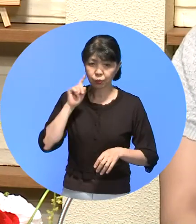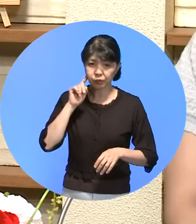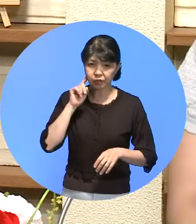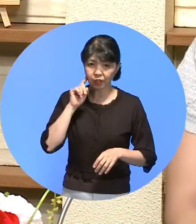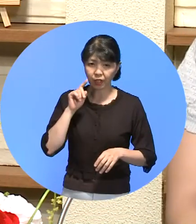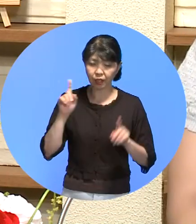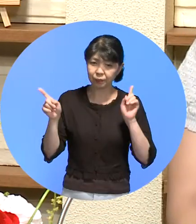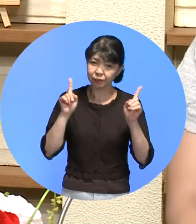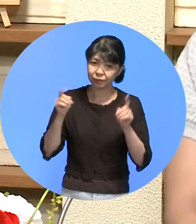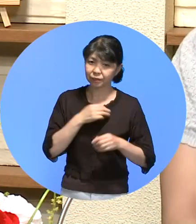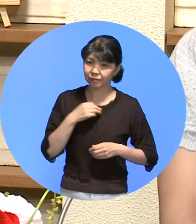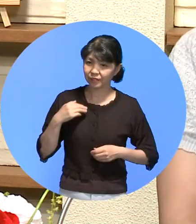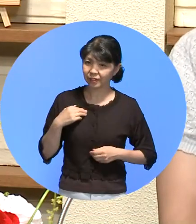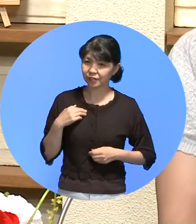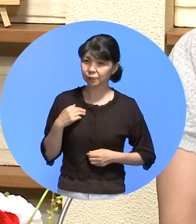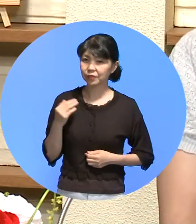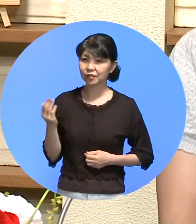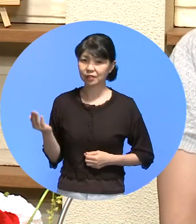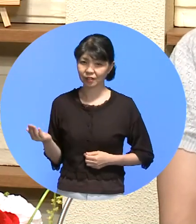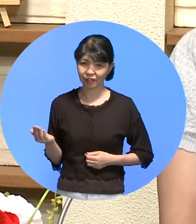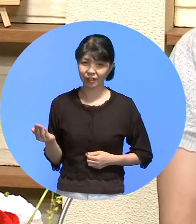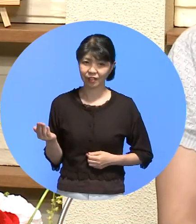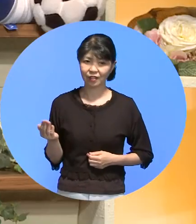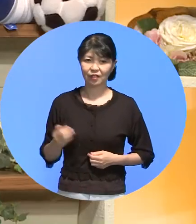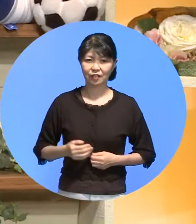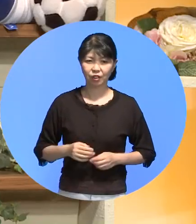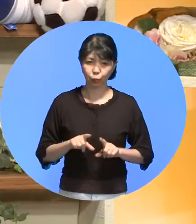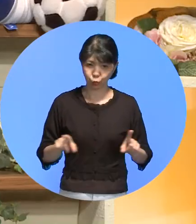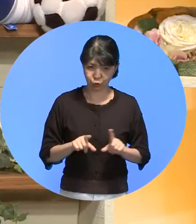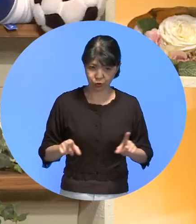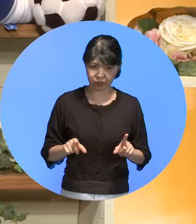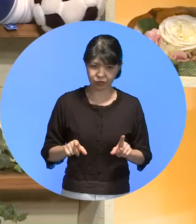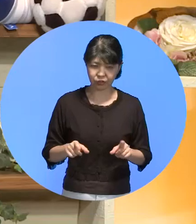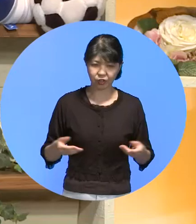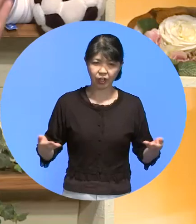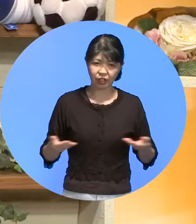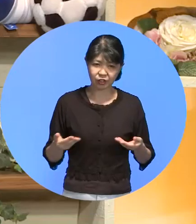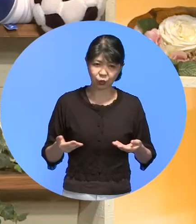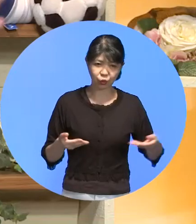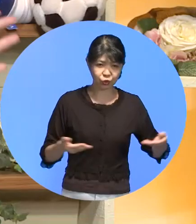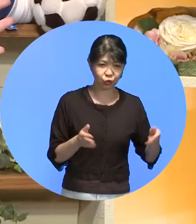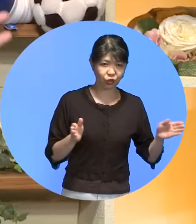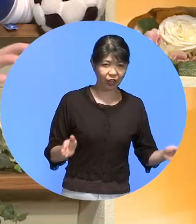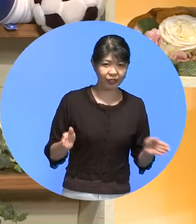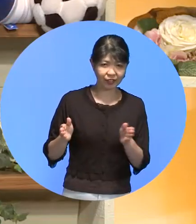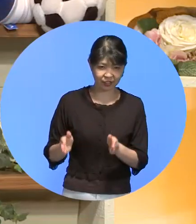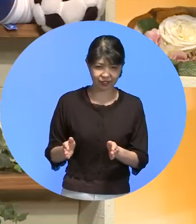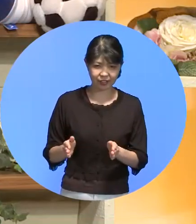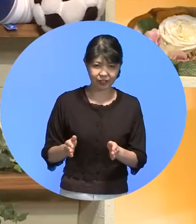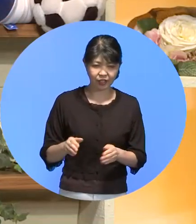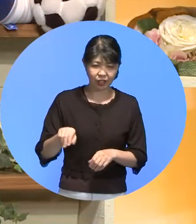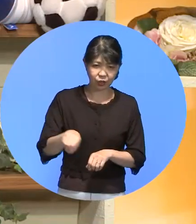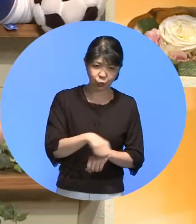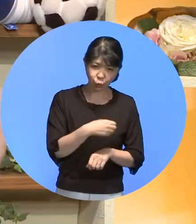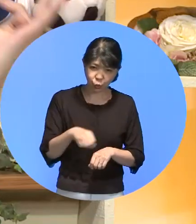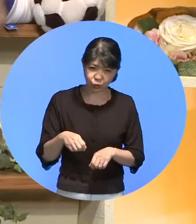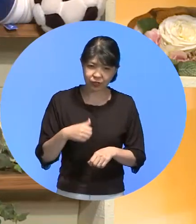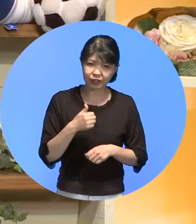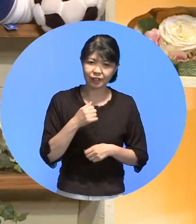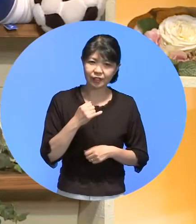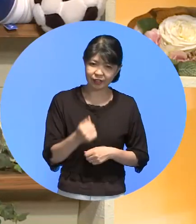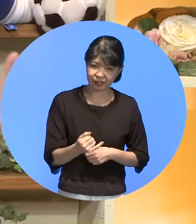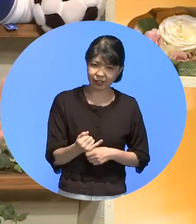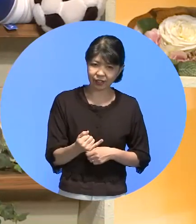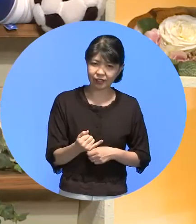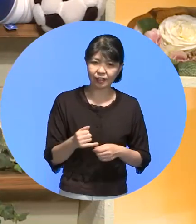いますけれども、はい、まあ、夏休み遊べたりするんですか？ もちろんですよ。仕事の合間に動物園に行ったり水族館に行